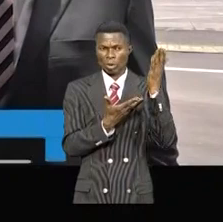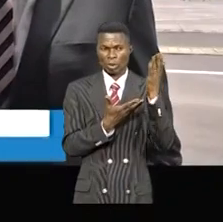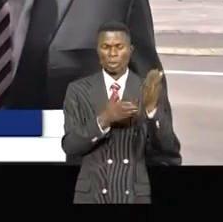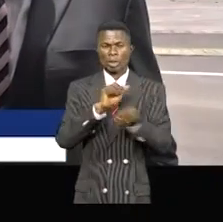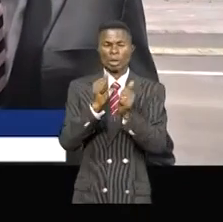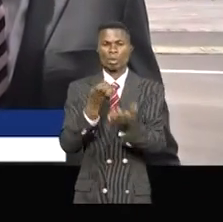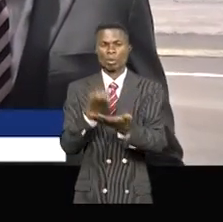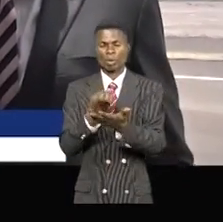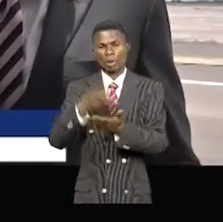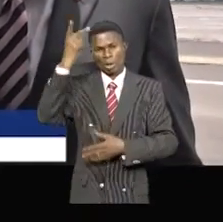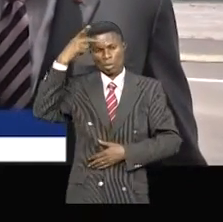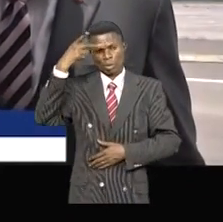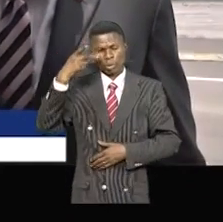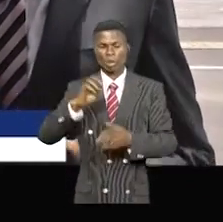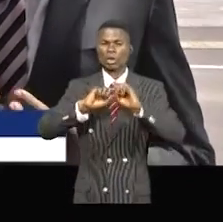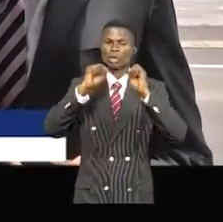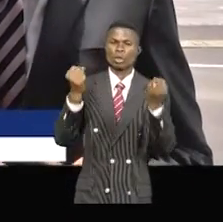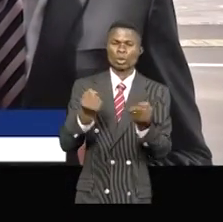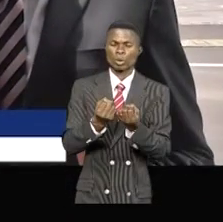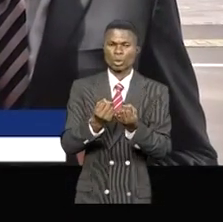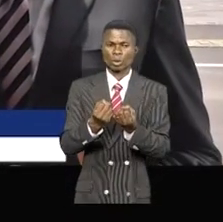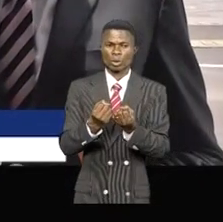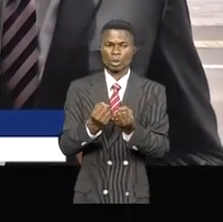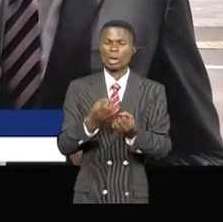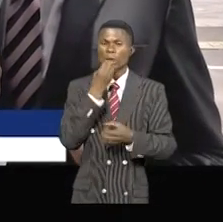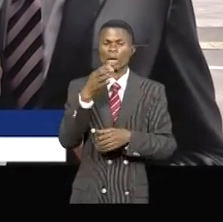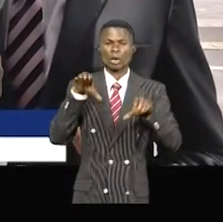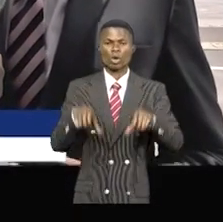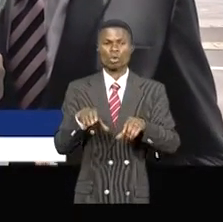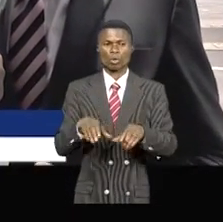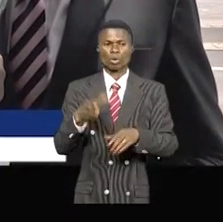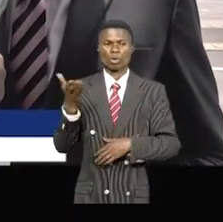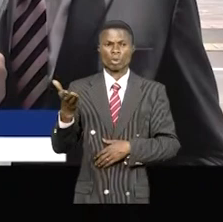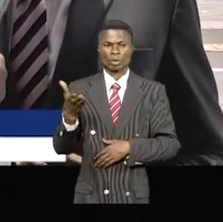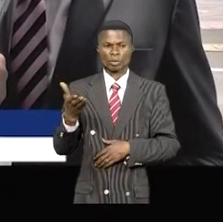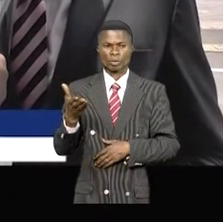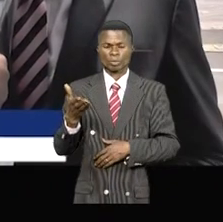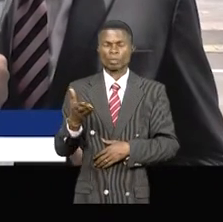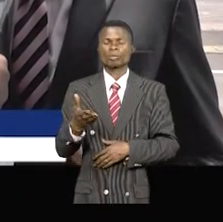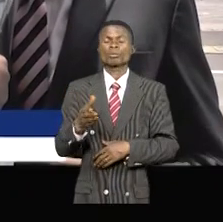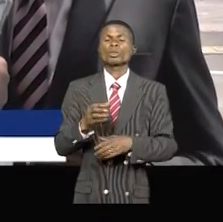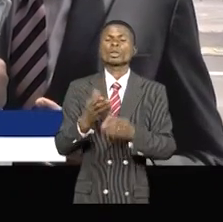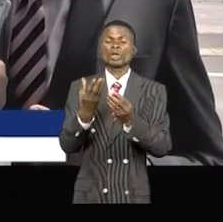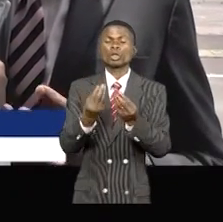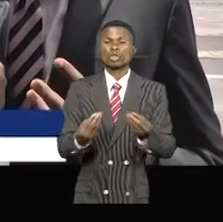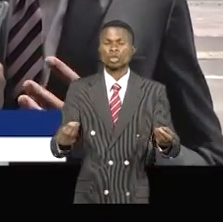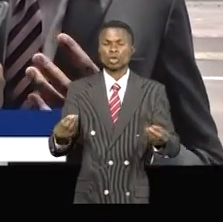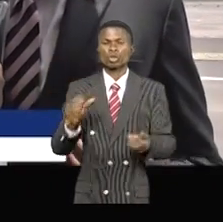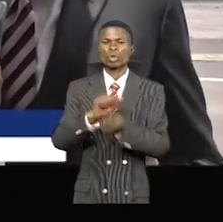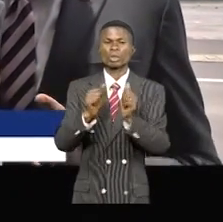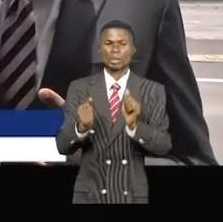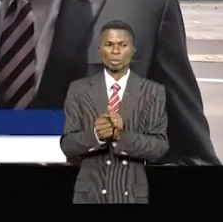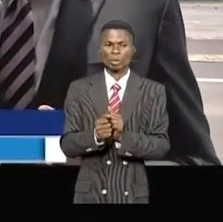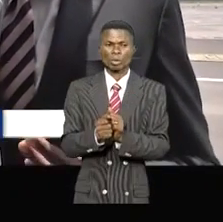économique, politique, sur le plan social, les cas du Congo par exemple, répondre à la situation ou